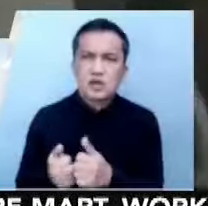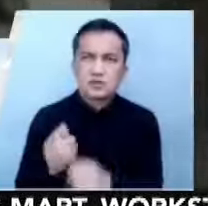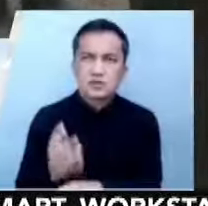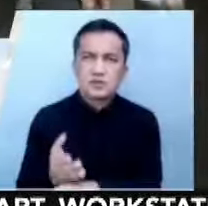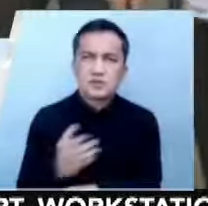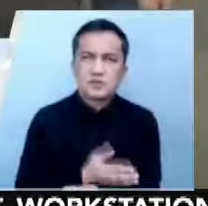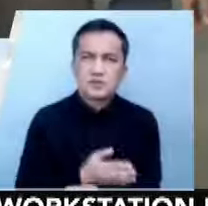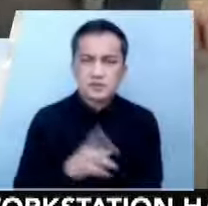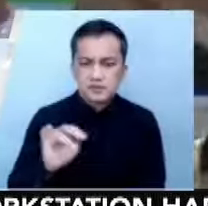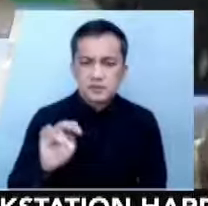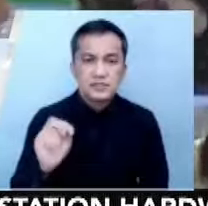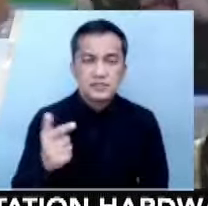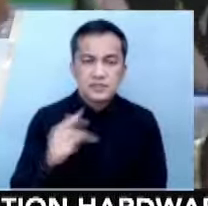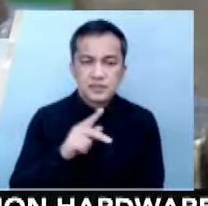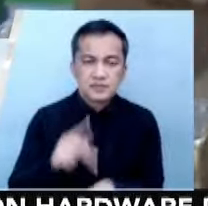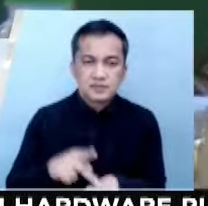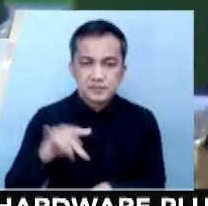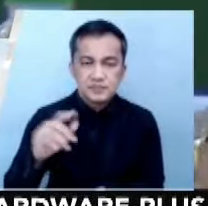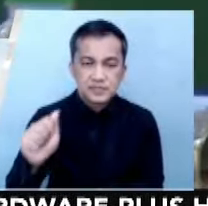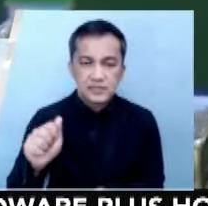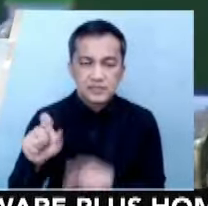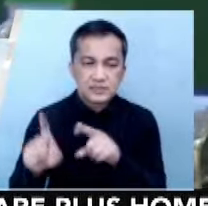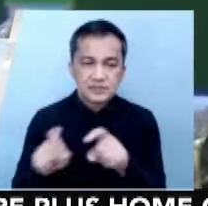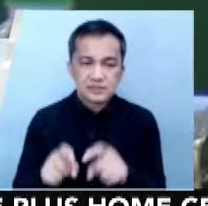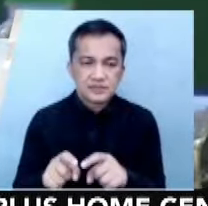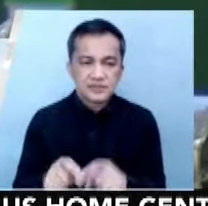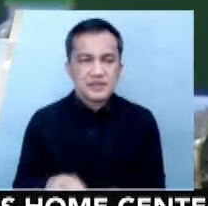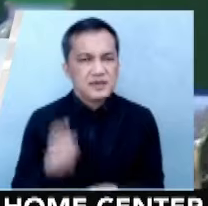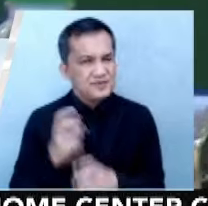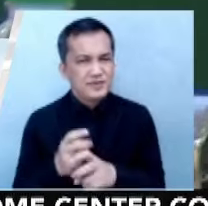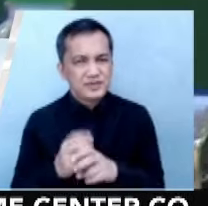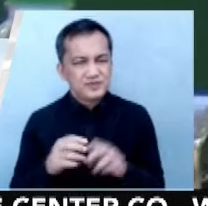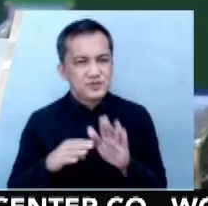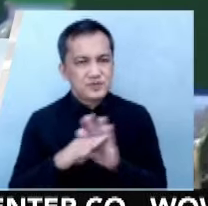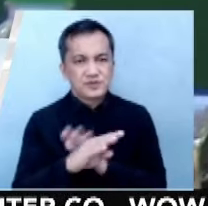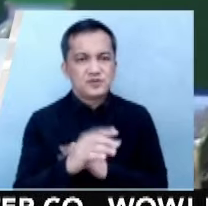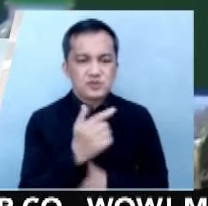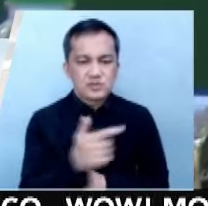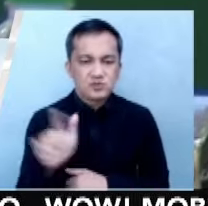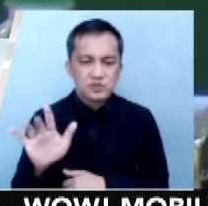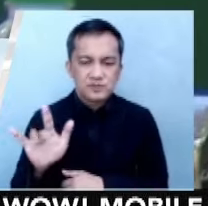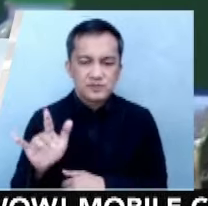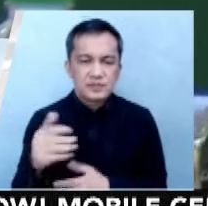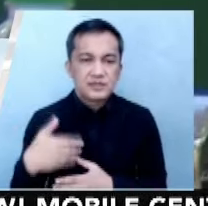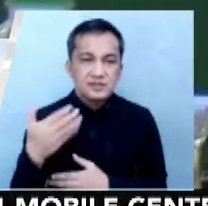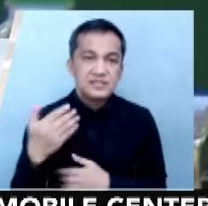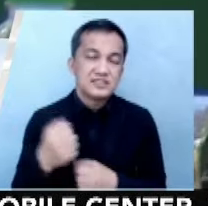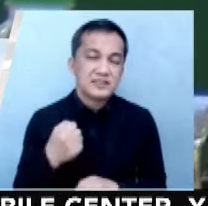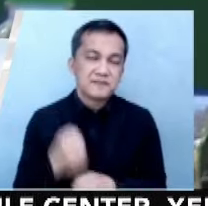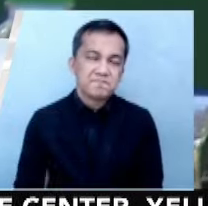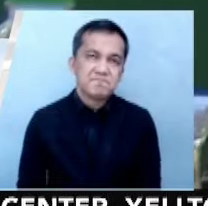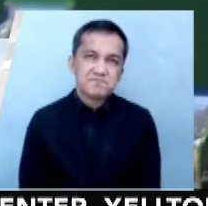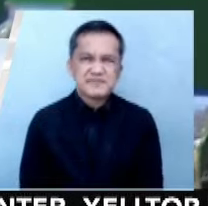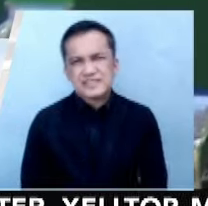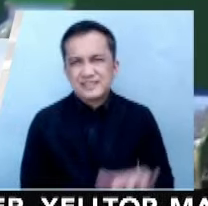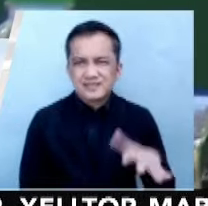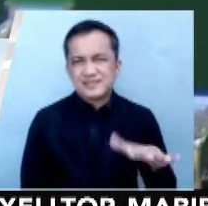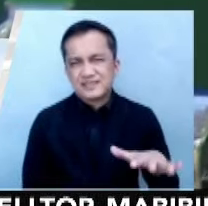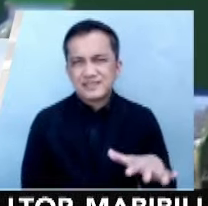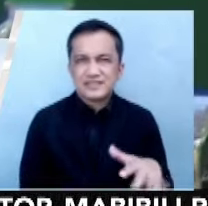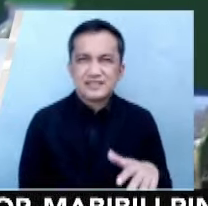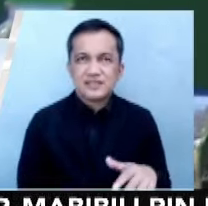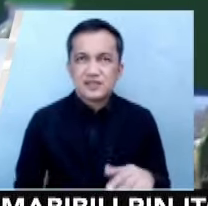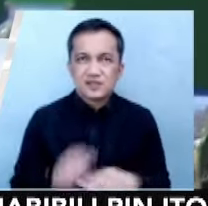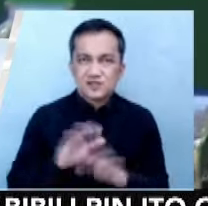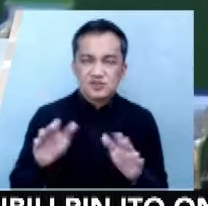Pilipinas sa Pisa test medyo uphill itong 2025 sapagkat next year na iyan medyo don't expect Miracles